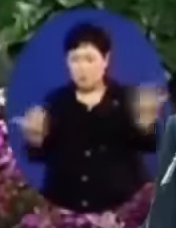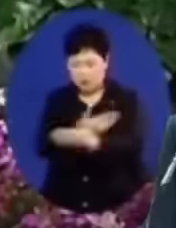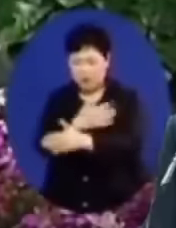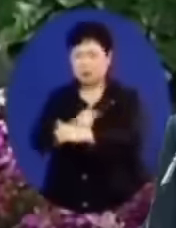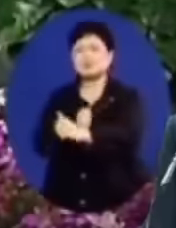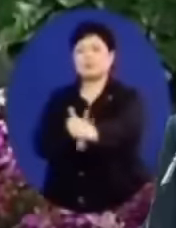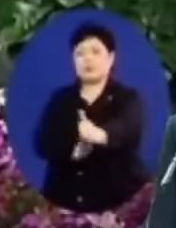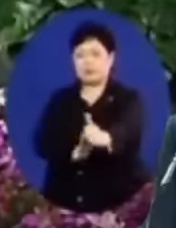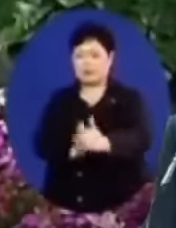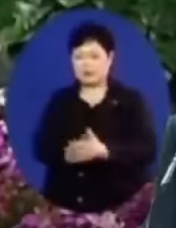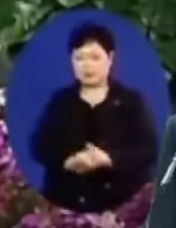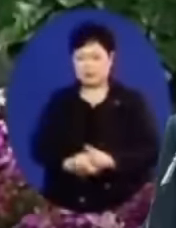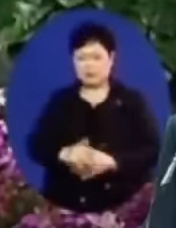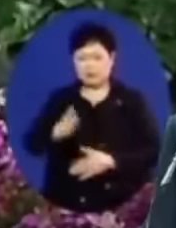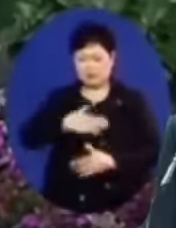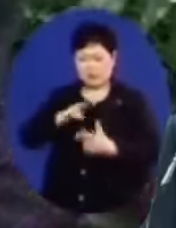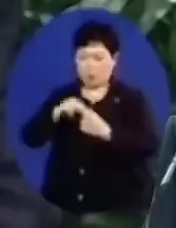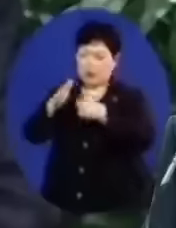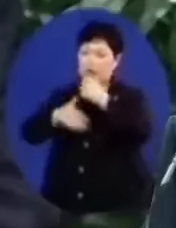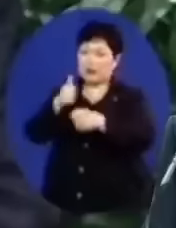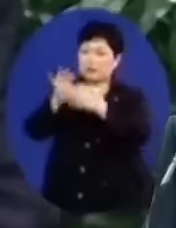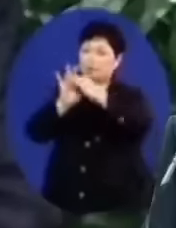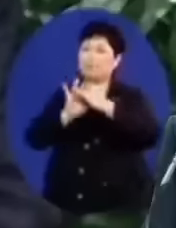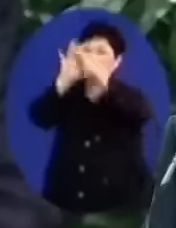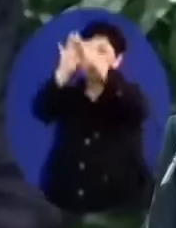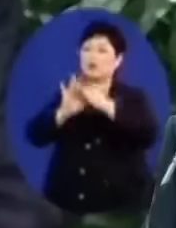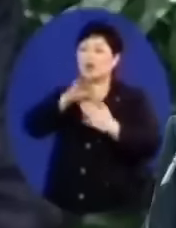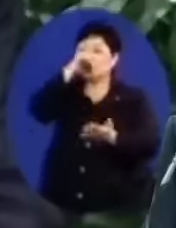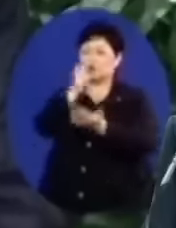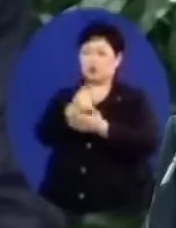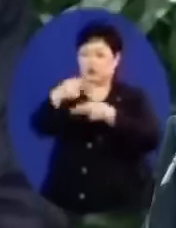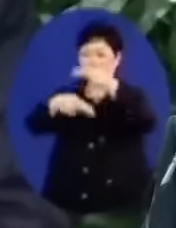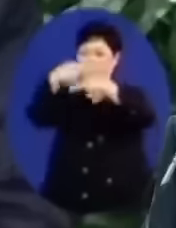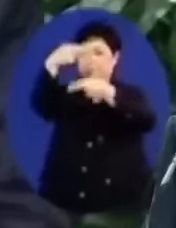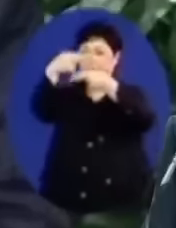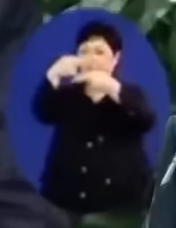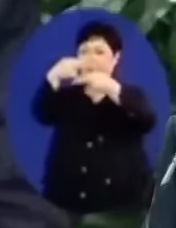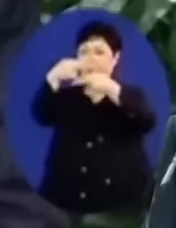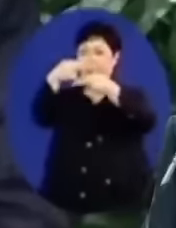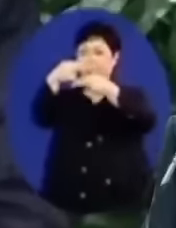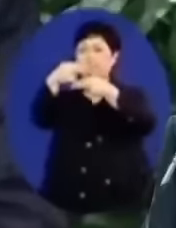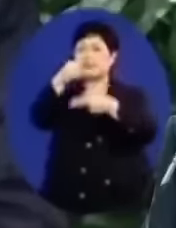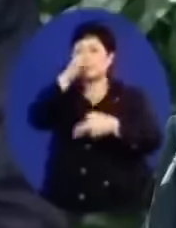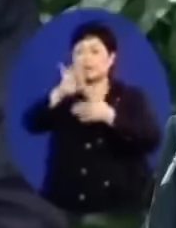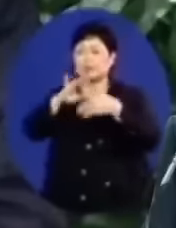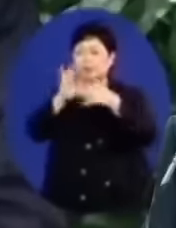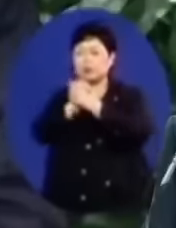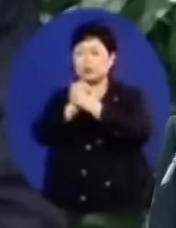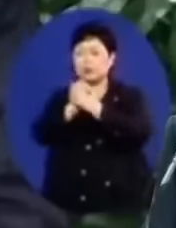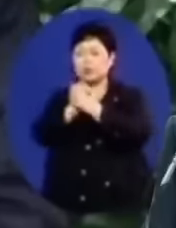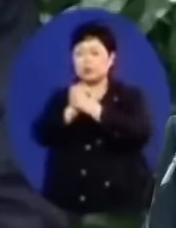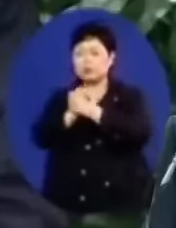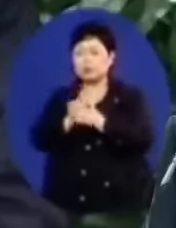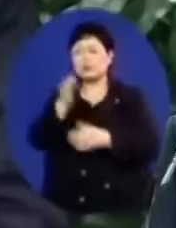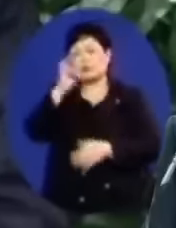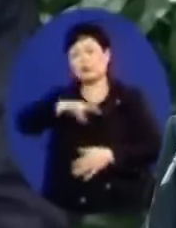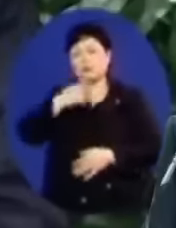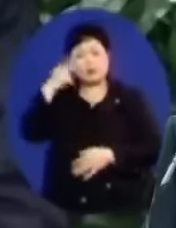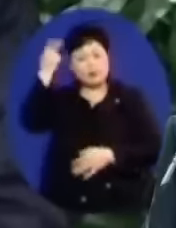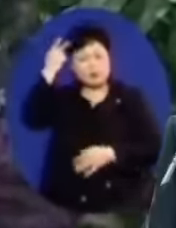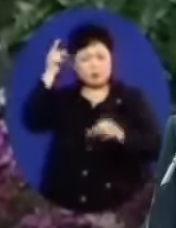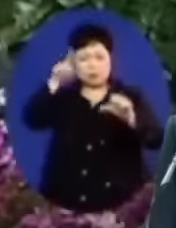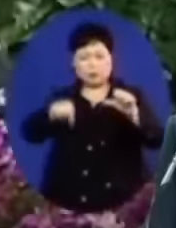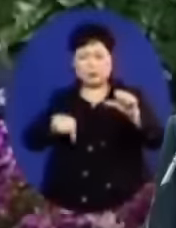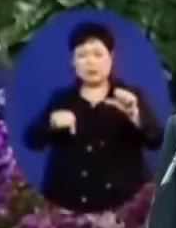것입니다. 나와 하나님 사이에 죄악의 담이 쌓여 있으면 기도해봤자 소용이 없습니다. 야고보서 5장 16절에